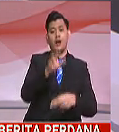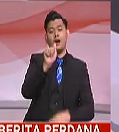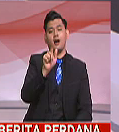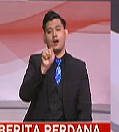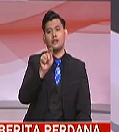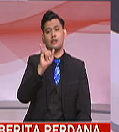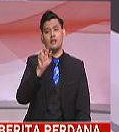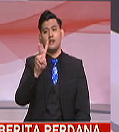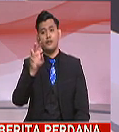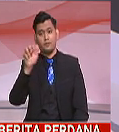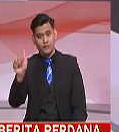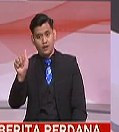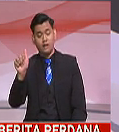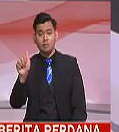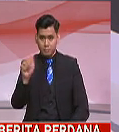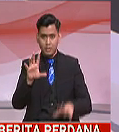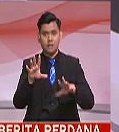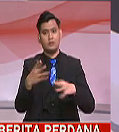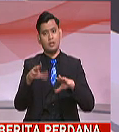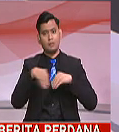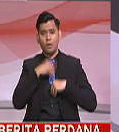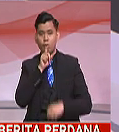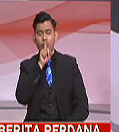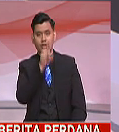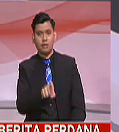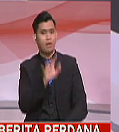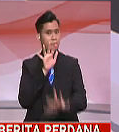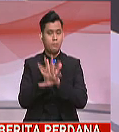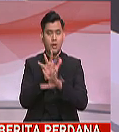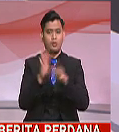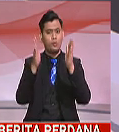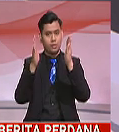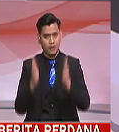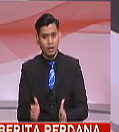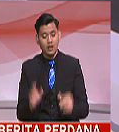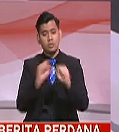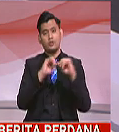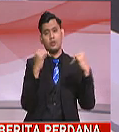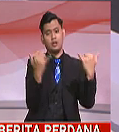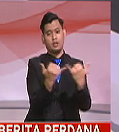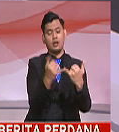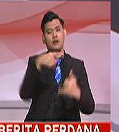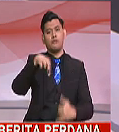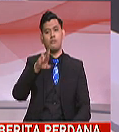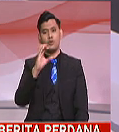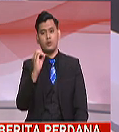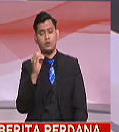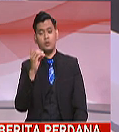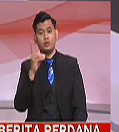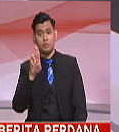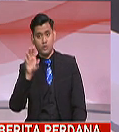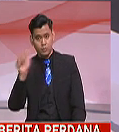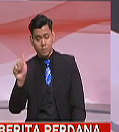tempahan mencecah 5,000 sejak dibuka 19 Februari lepas. Buat julung kalinya juga, syarikat tempatan automotif itu menampilkan